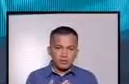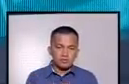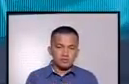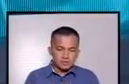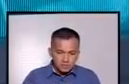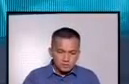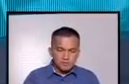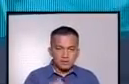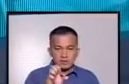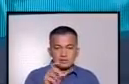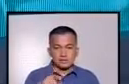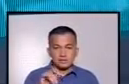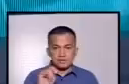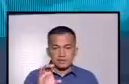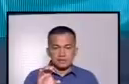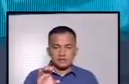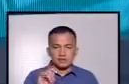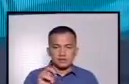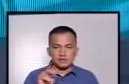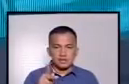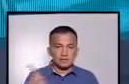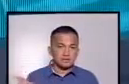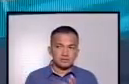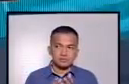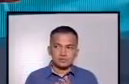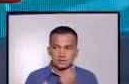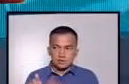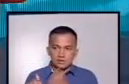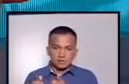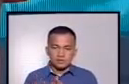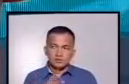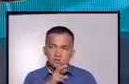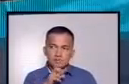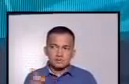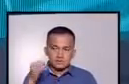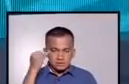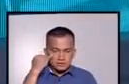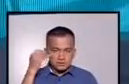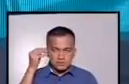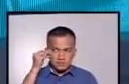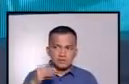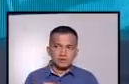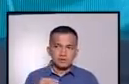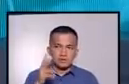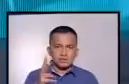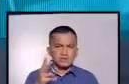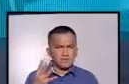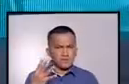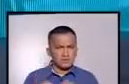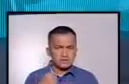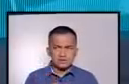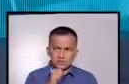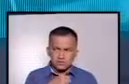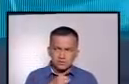kakasimento lamang na septic tank ng kanyang paaralan. Tinutugis na ang hinihinalang suspect na si Jesse Medicilio, 34